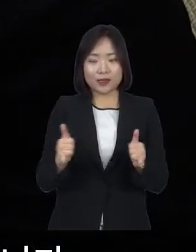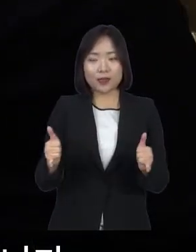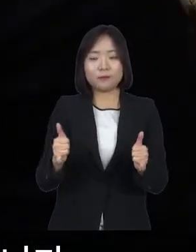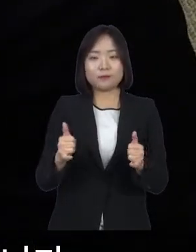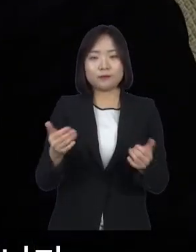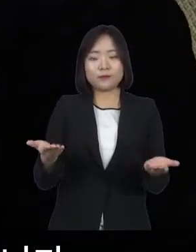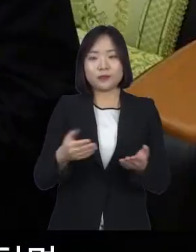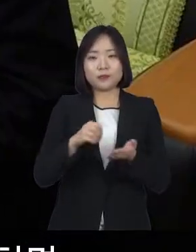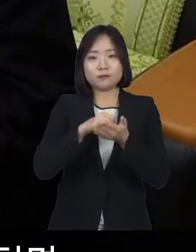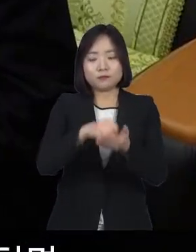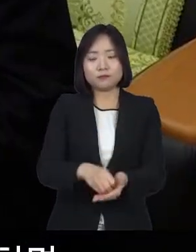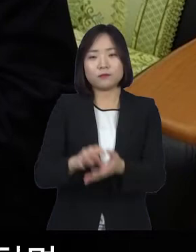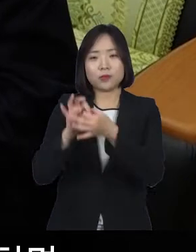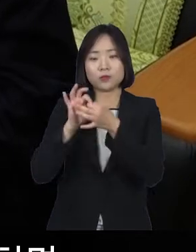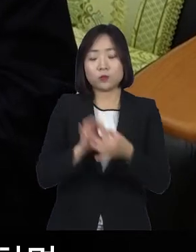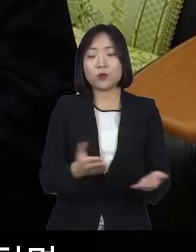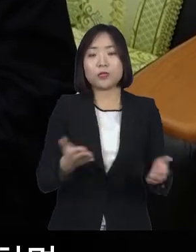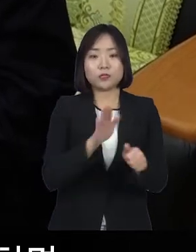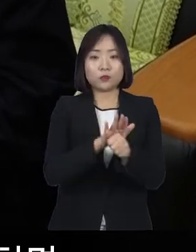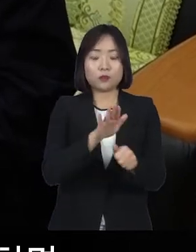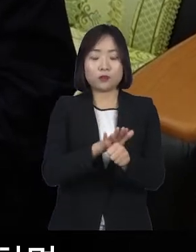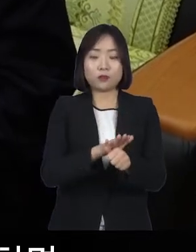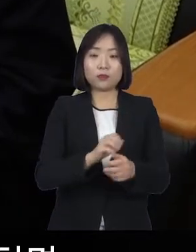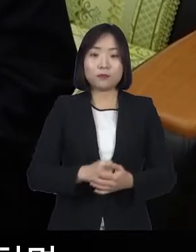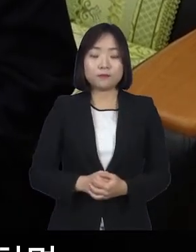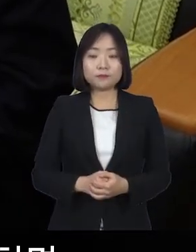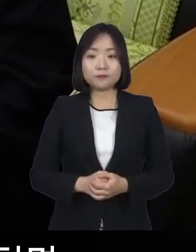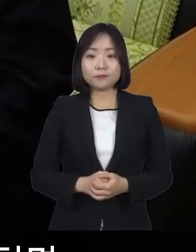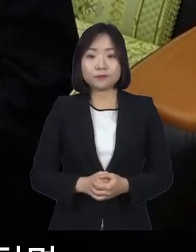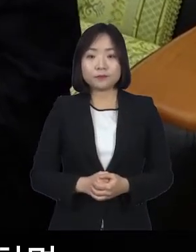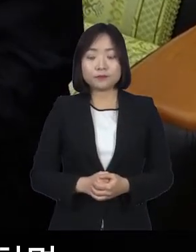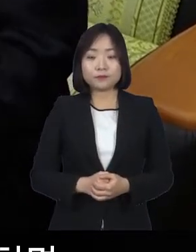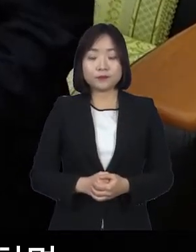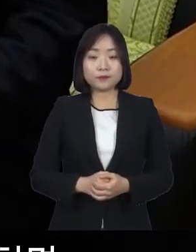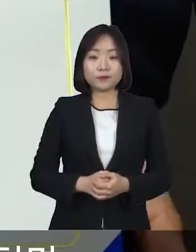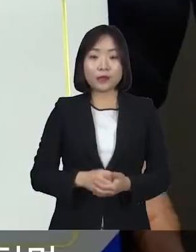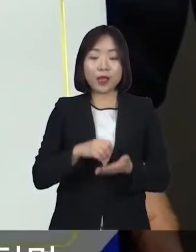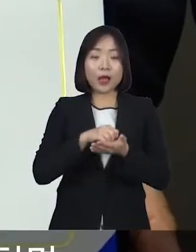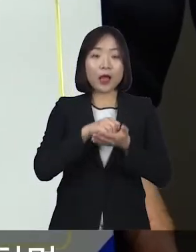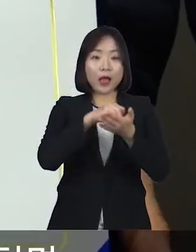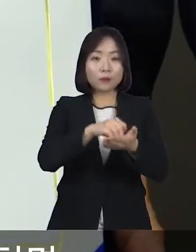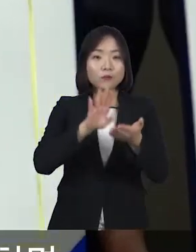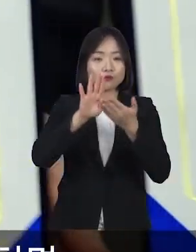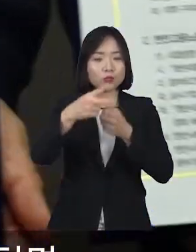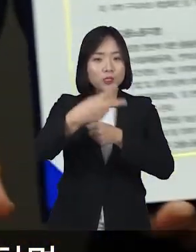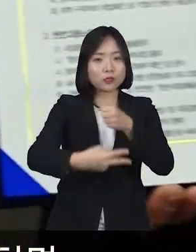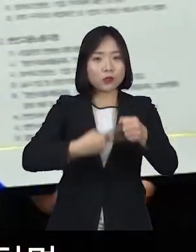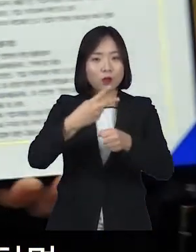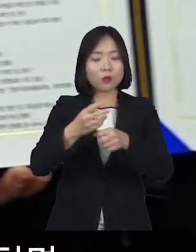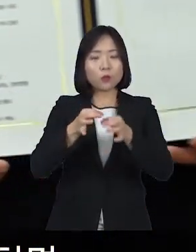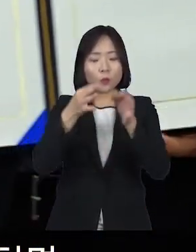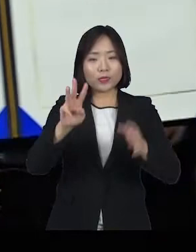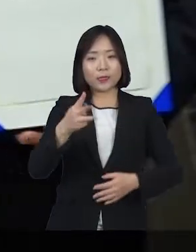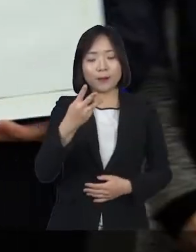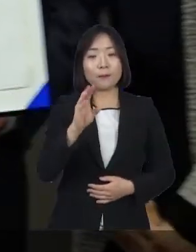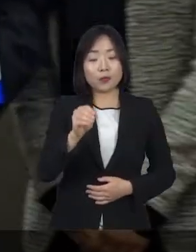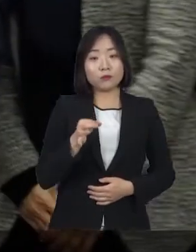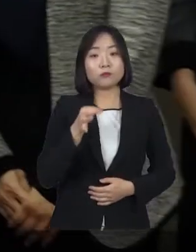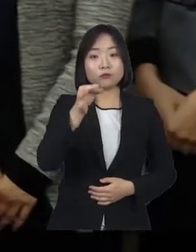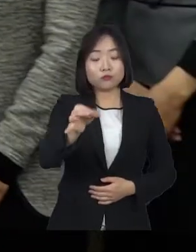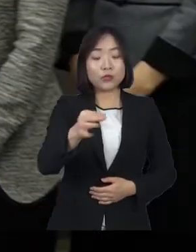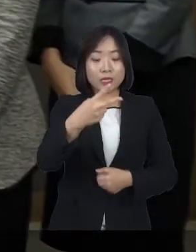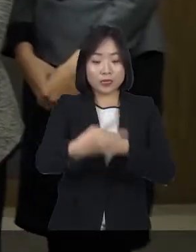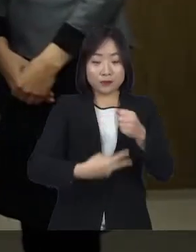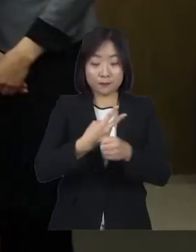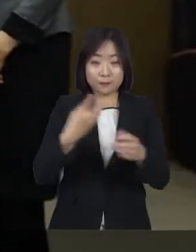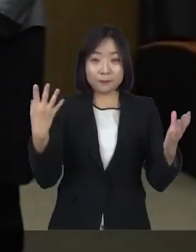지원하는 제도입니다. 청년 취업자가 청년 내일 채용공제에 가입하고 2년간 300만 원을 납입하면 2년 만근